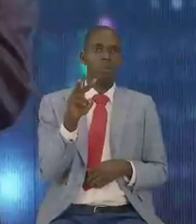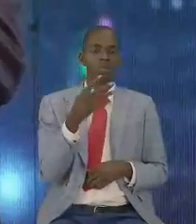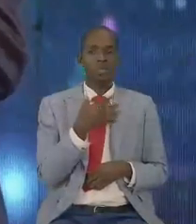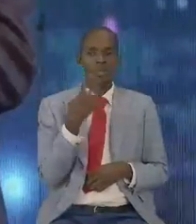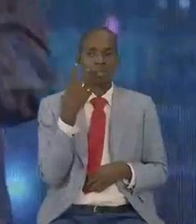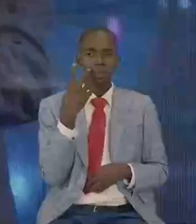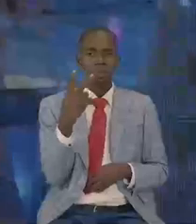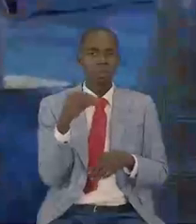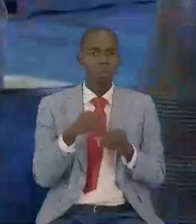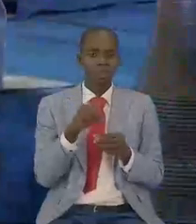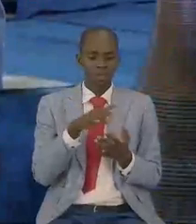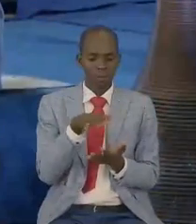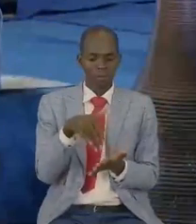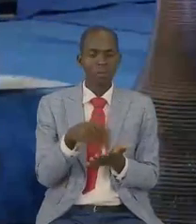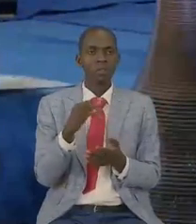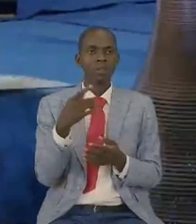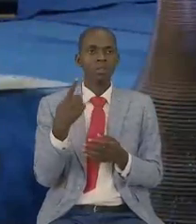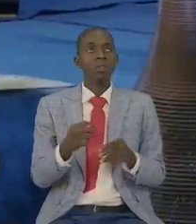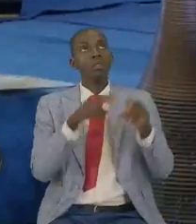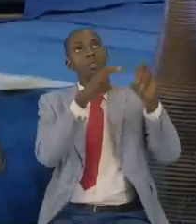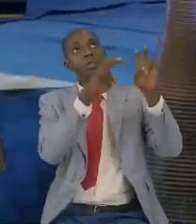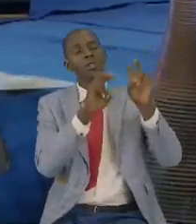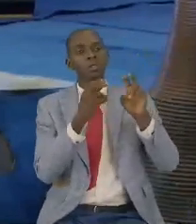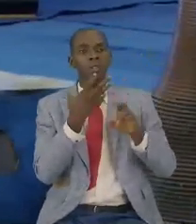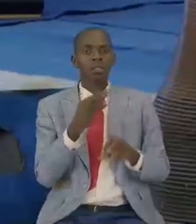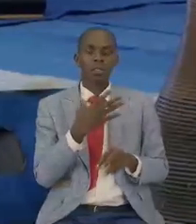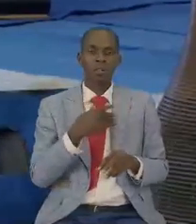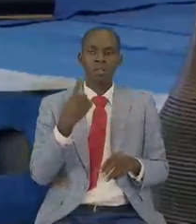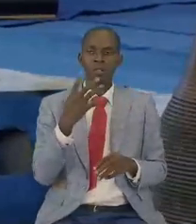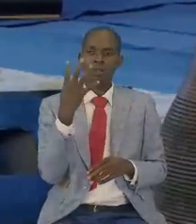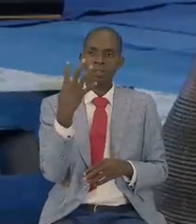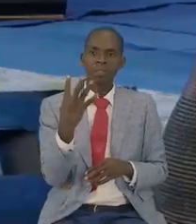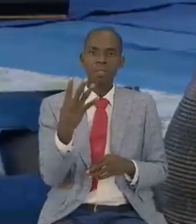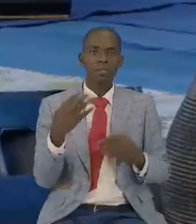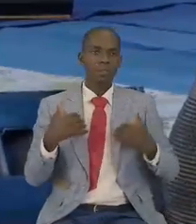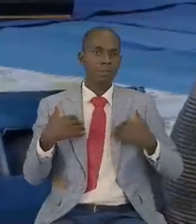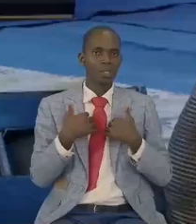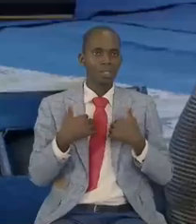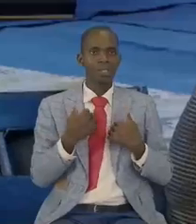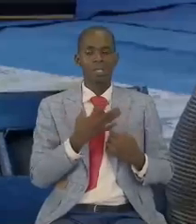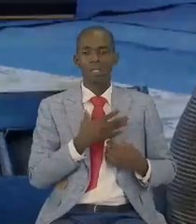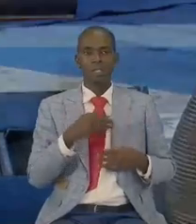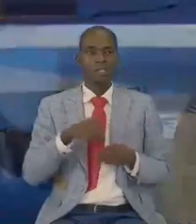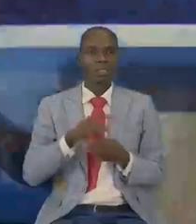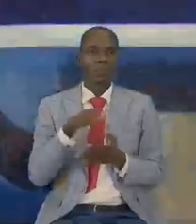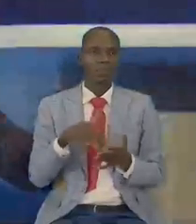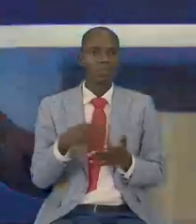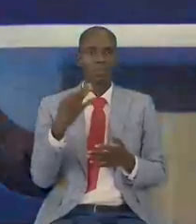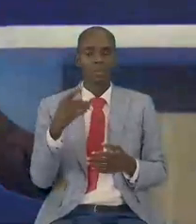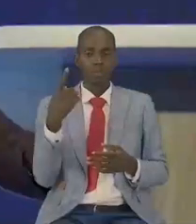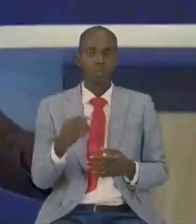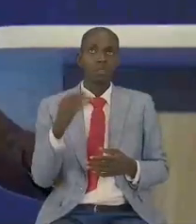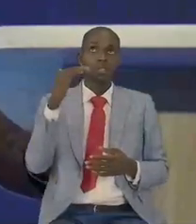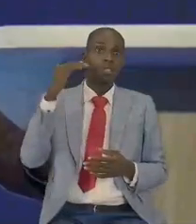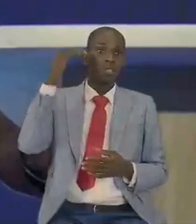milieu du trône, et des quatre êtres vivants, et au milieu des vieillards,